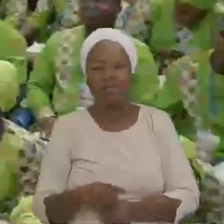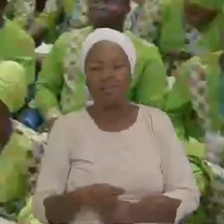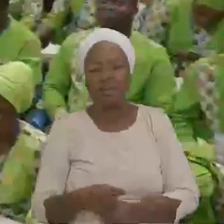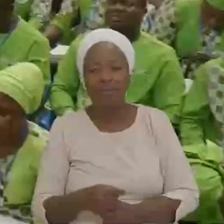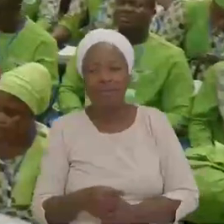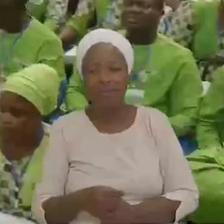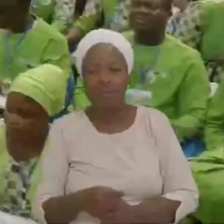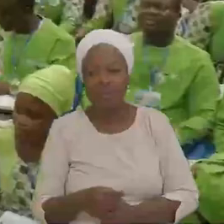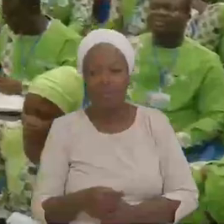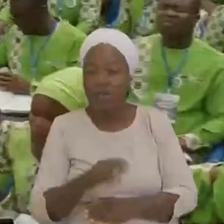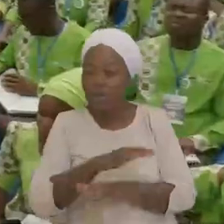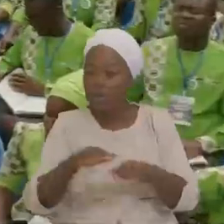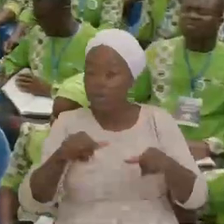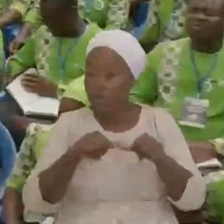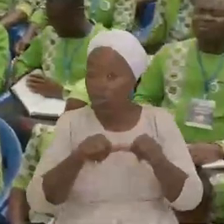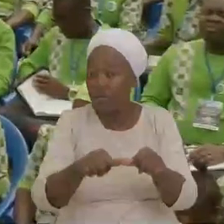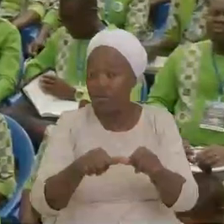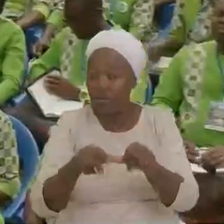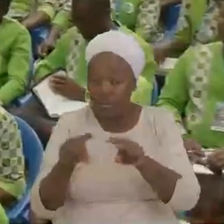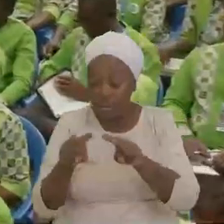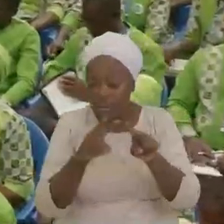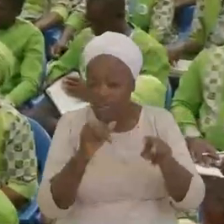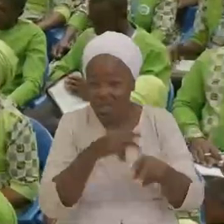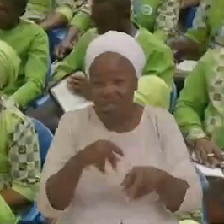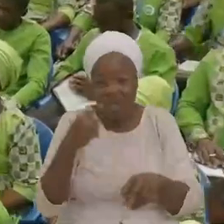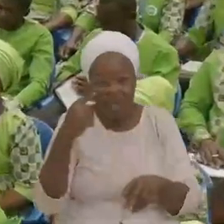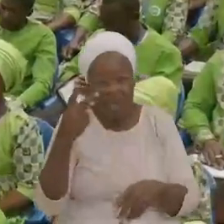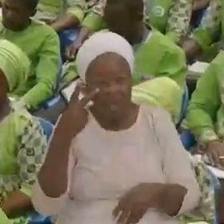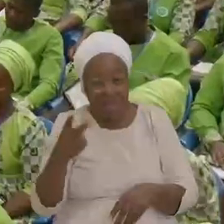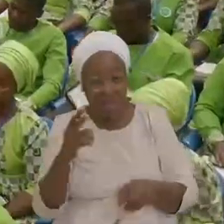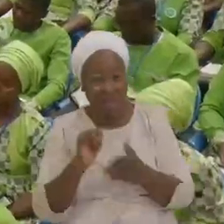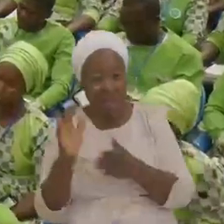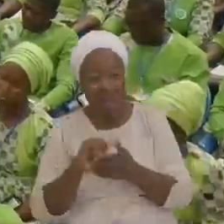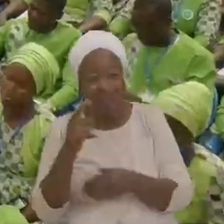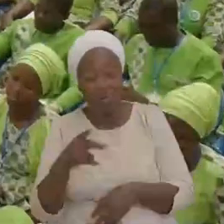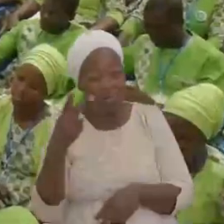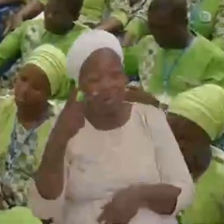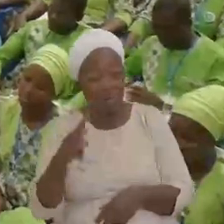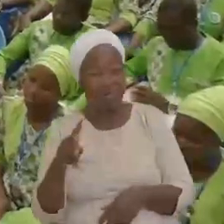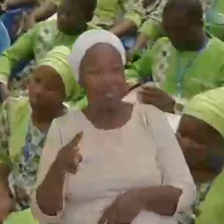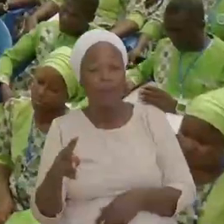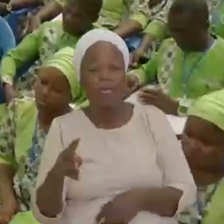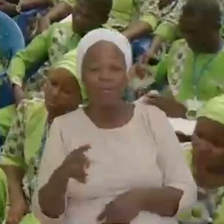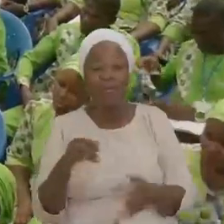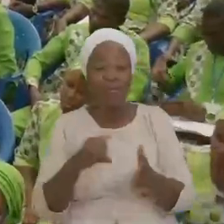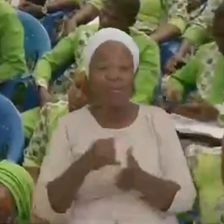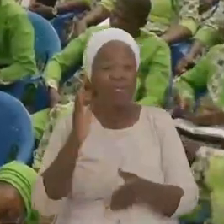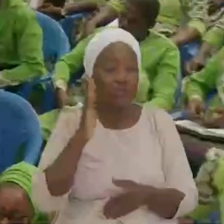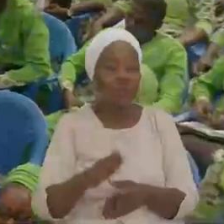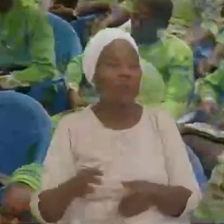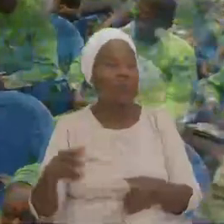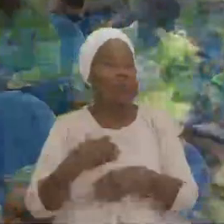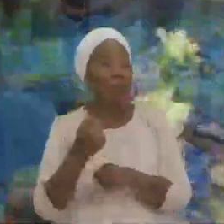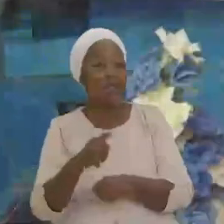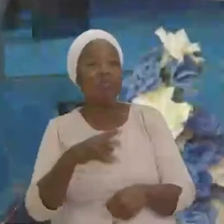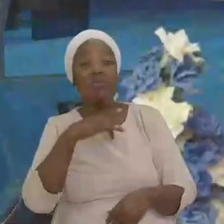Ne laisse pas cette pensée s'enraciner à toi, elle va te souiller. Ne continue pas à regarder et à contempler ces